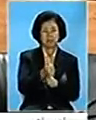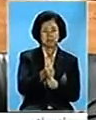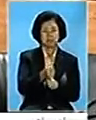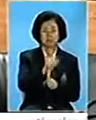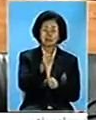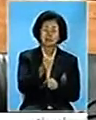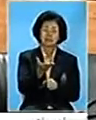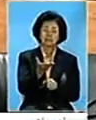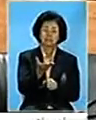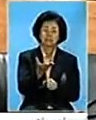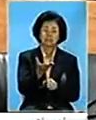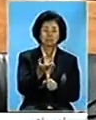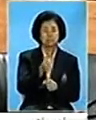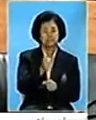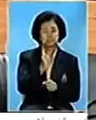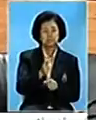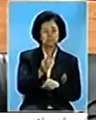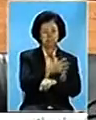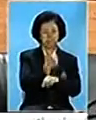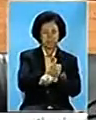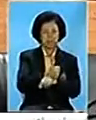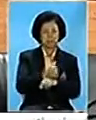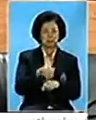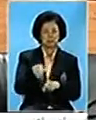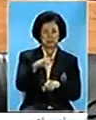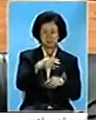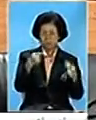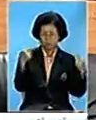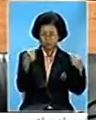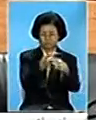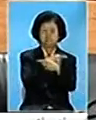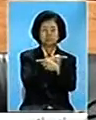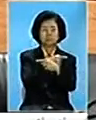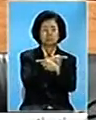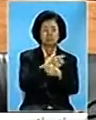ความจริงการเมืองของเราเนี่ยที่ผมบอกว่ามันสวนทางกัน